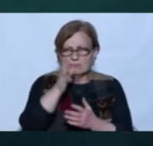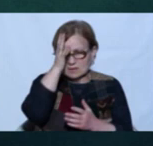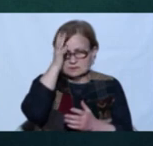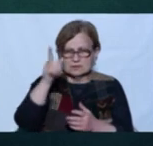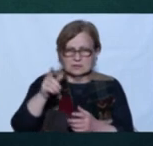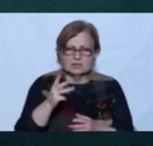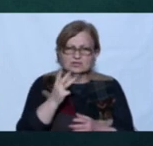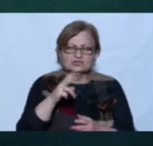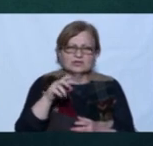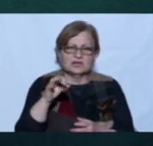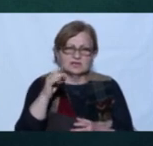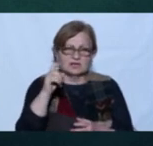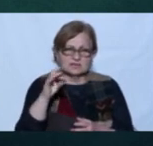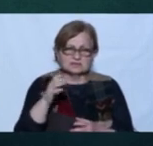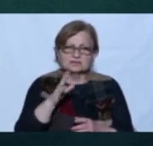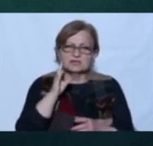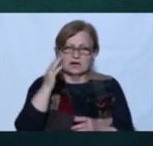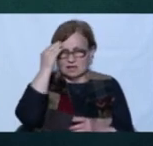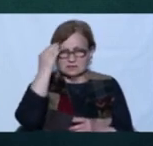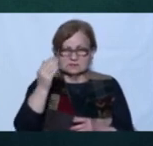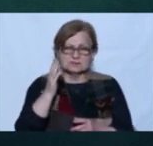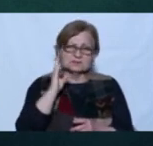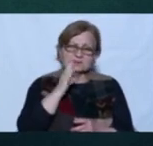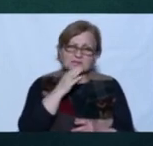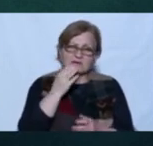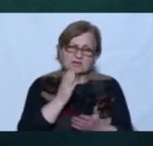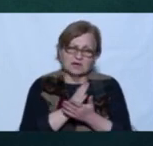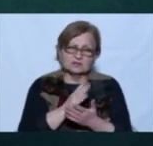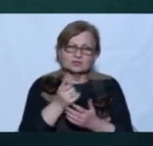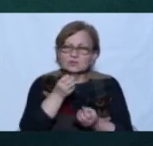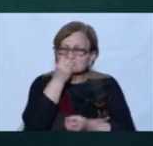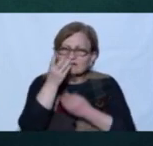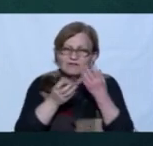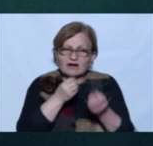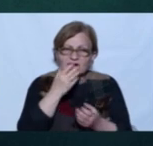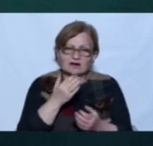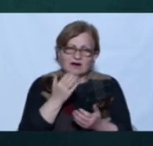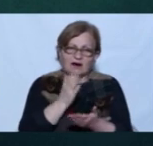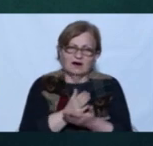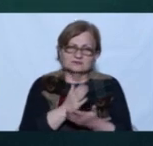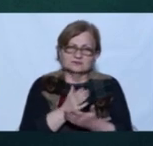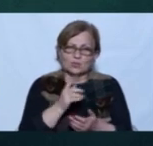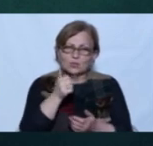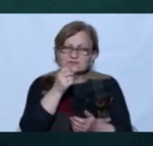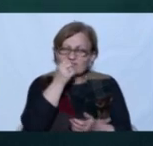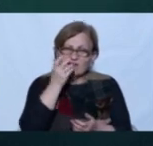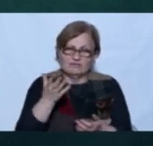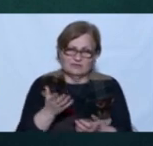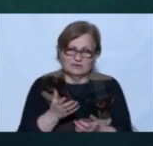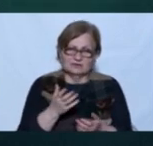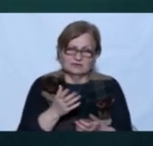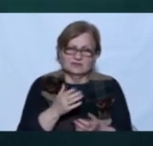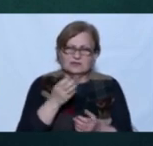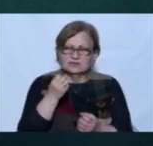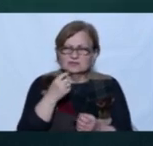მეცნიერებს. შლეიხერის აზრით დედაენა არის თავისებური ყვავილი და ნაყოფი ვამოკლე ვკლავ. შემდეგ მოაქვს